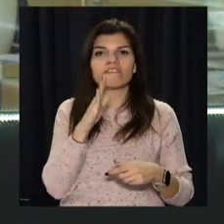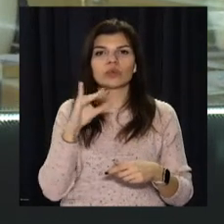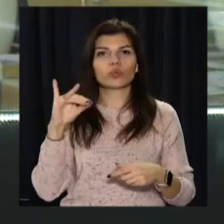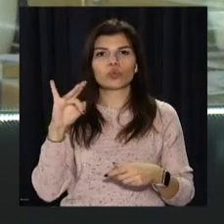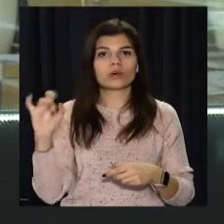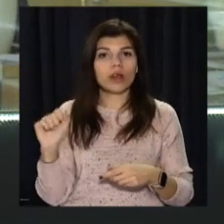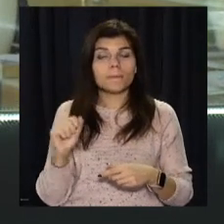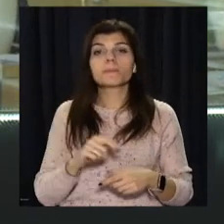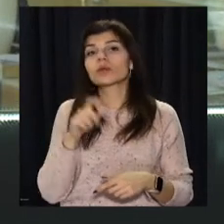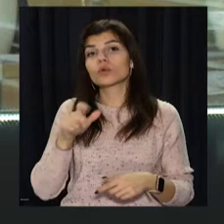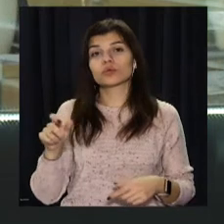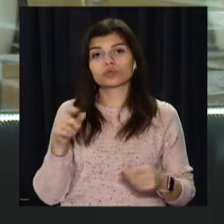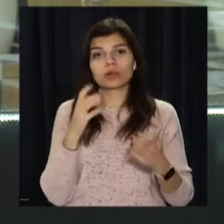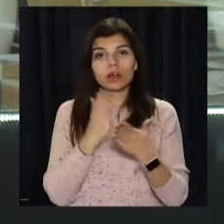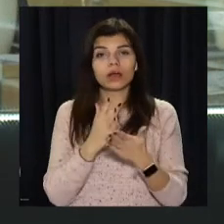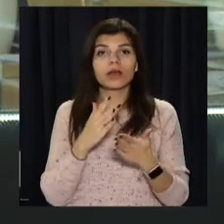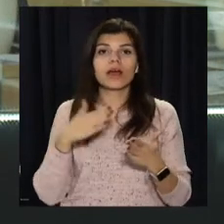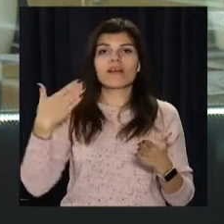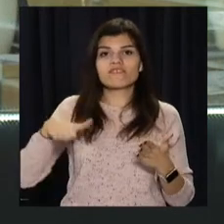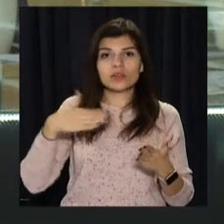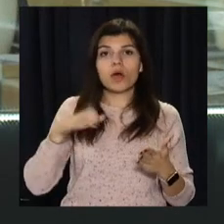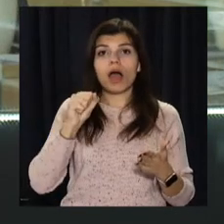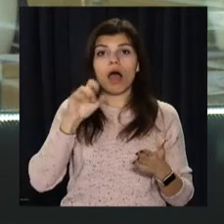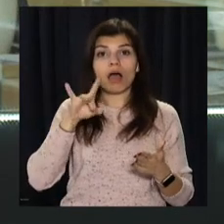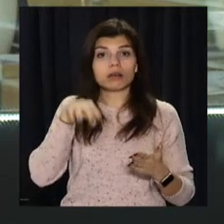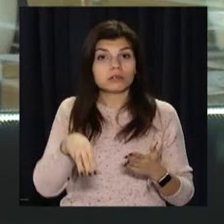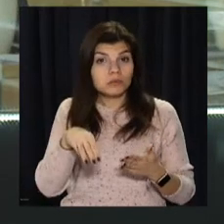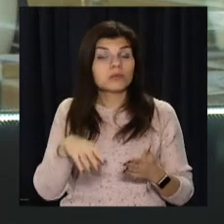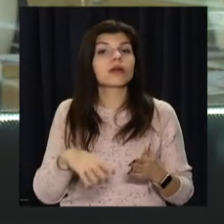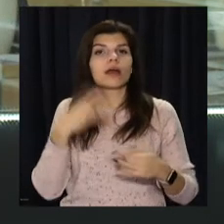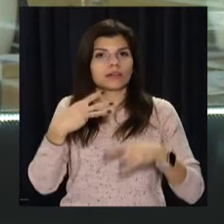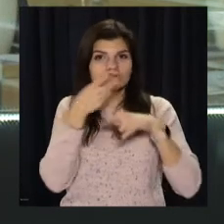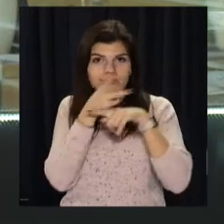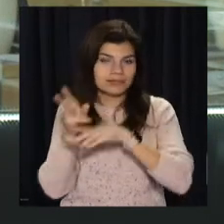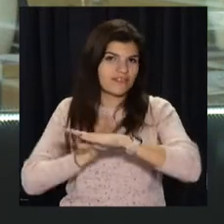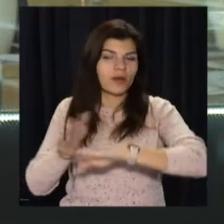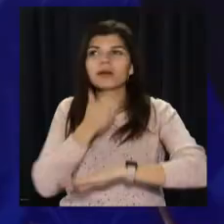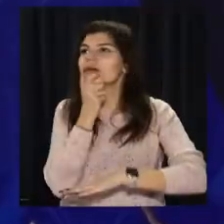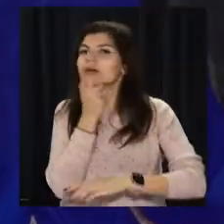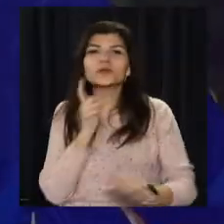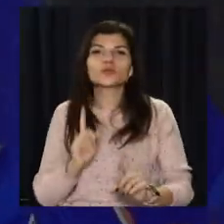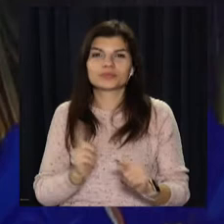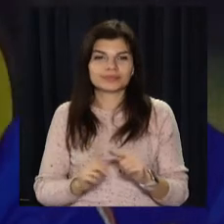глядачам підготували ще й відеоарти. Як це було, бачила наша Дар'я Пшенична.